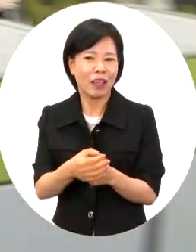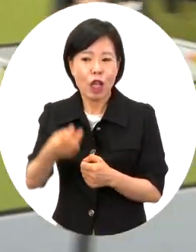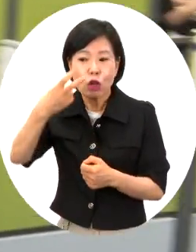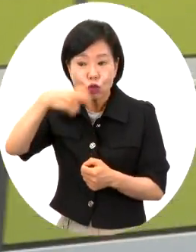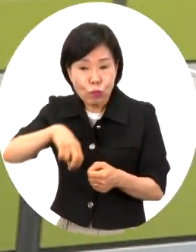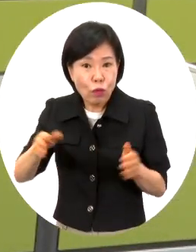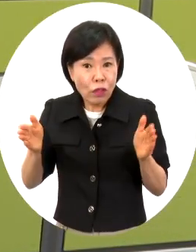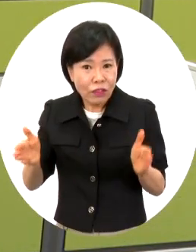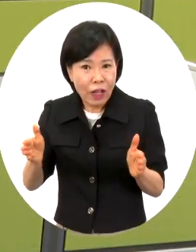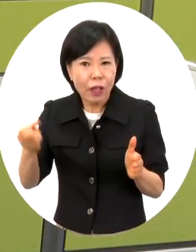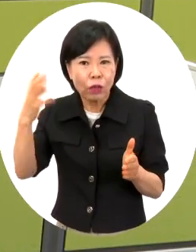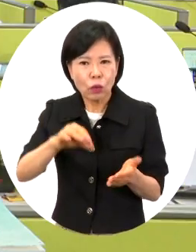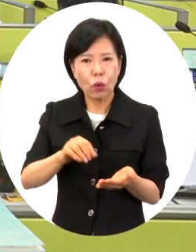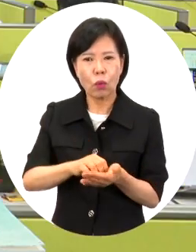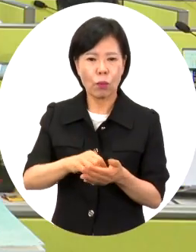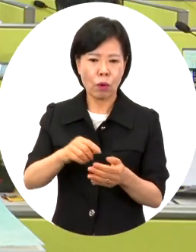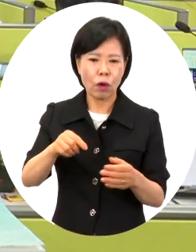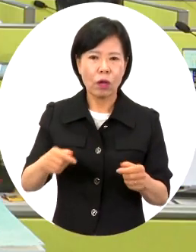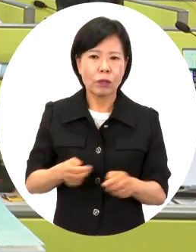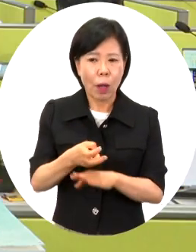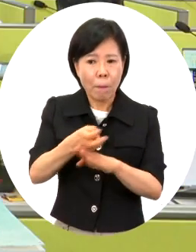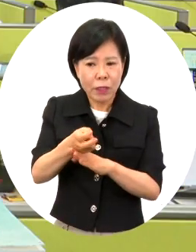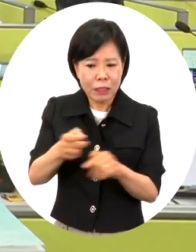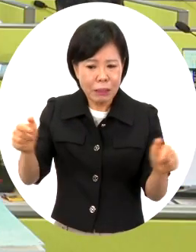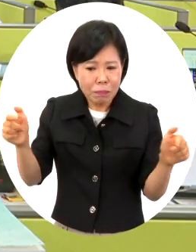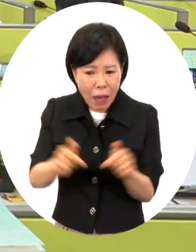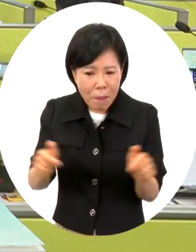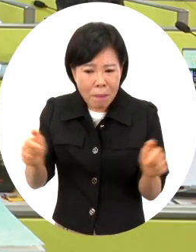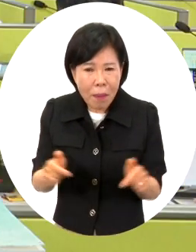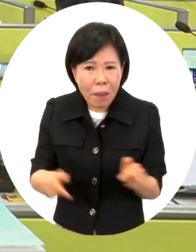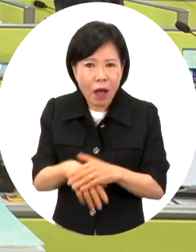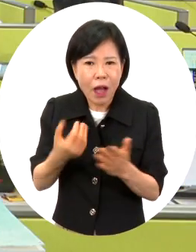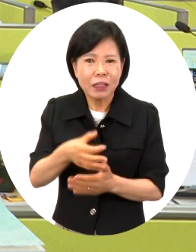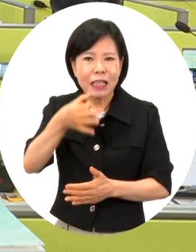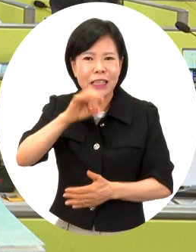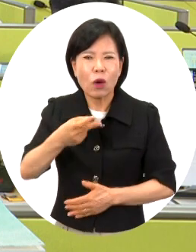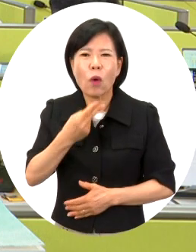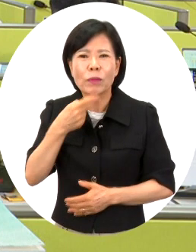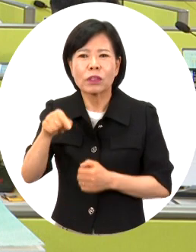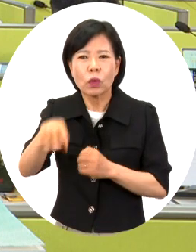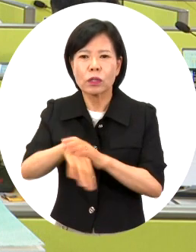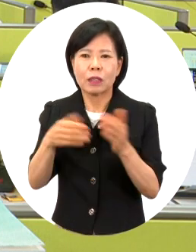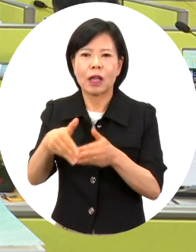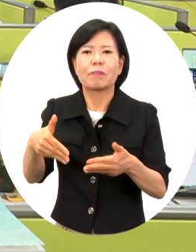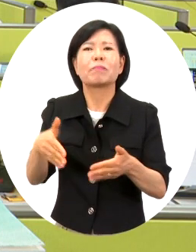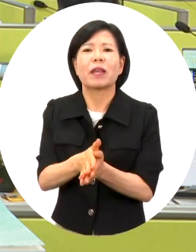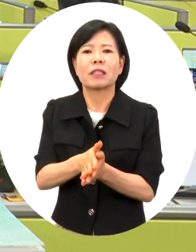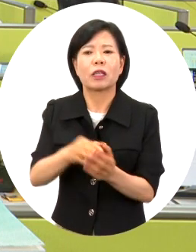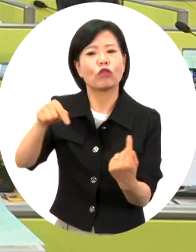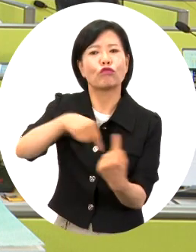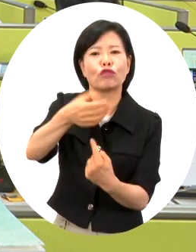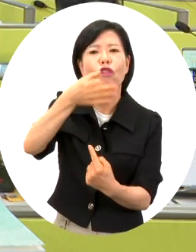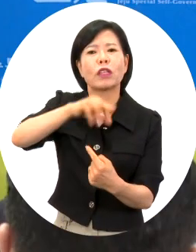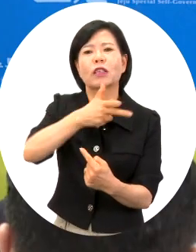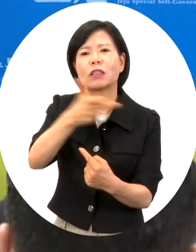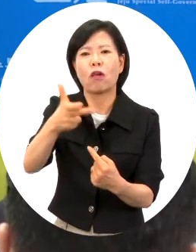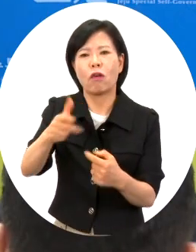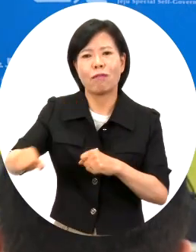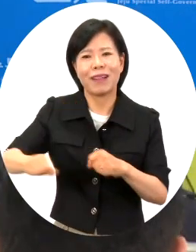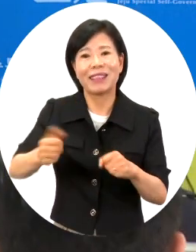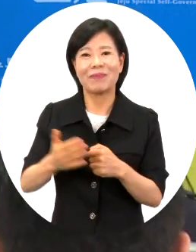노선 간 중복 구간이나 이용 수요가 적은 비효율 노선을 통폐합하거나 폐지해 준공형 버스의 운영